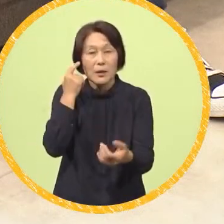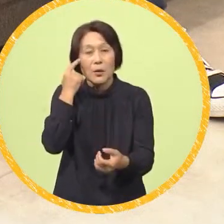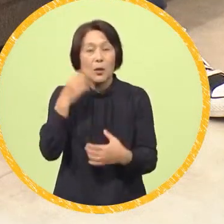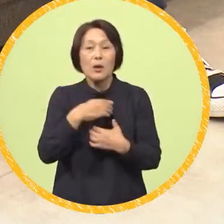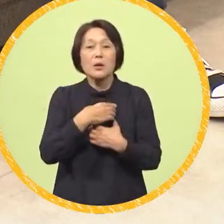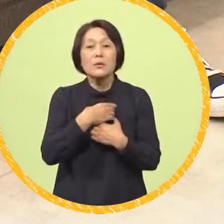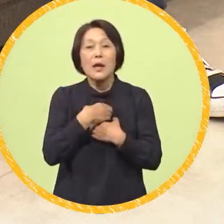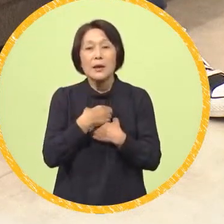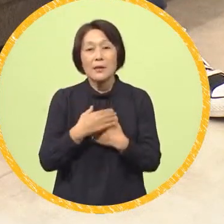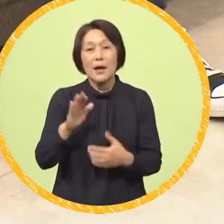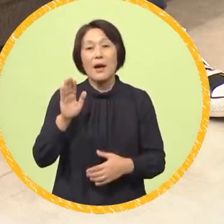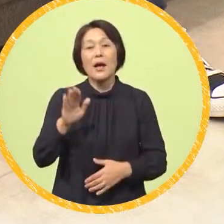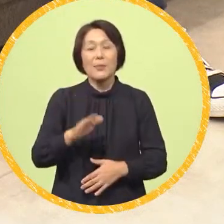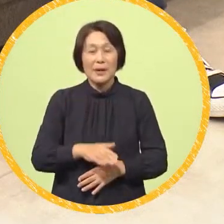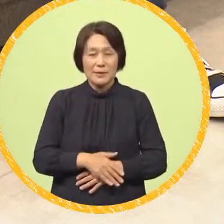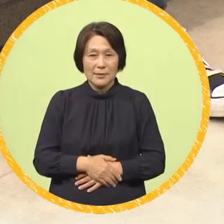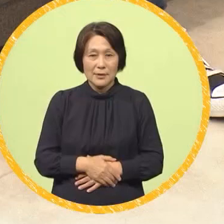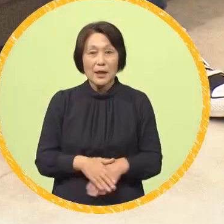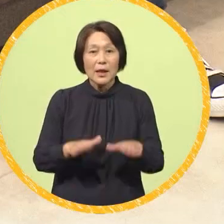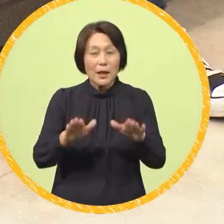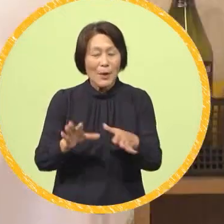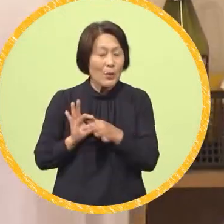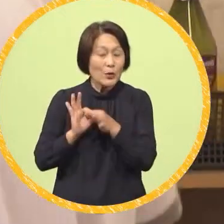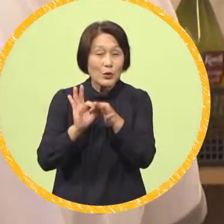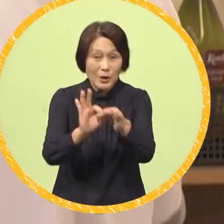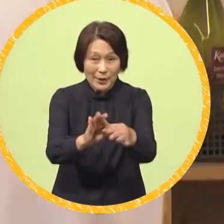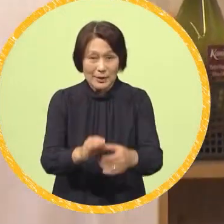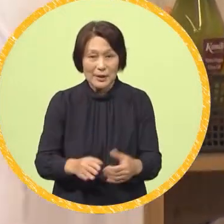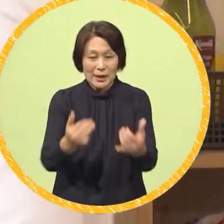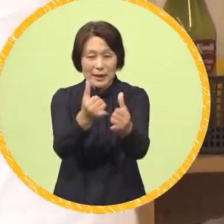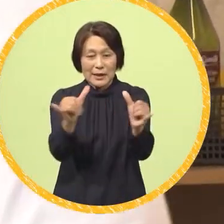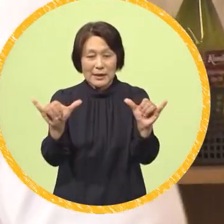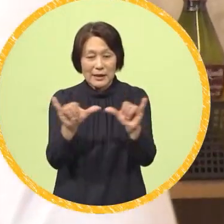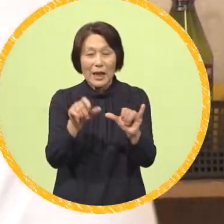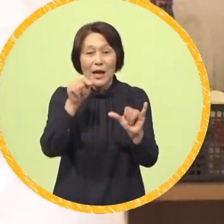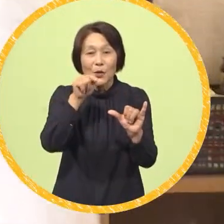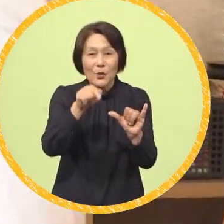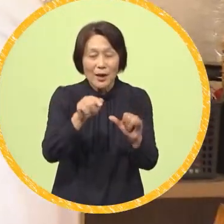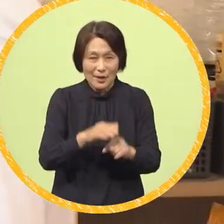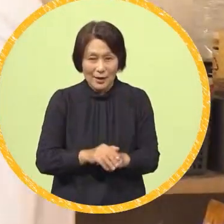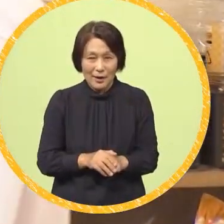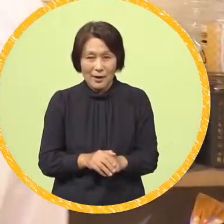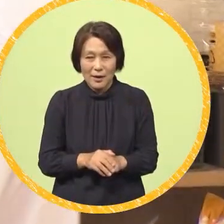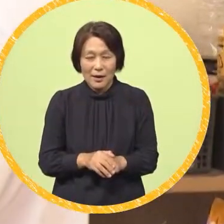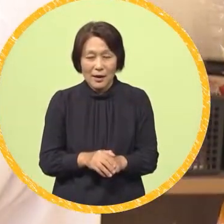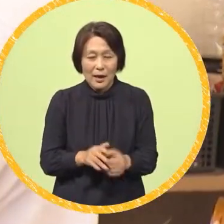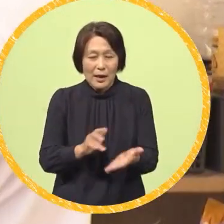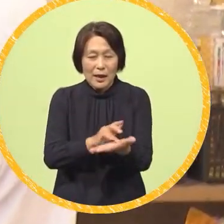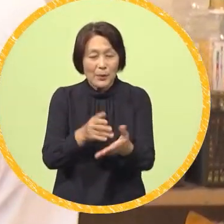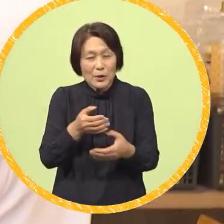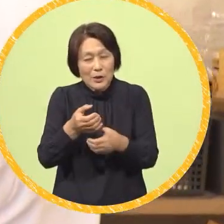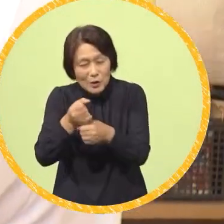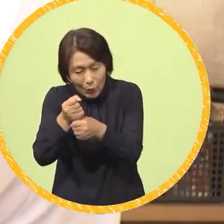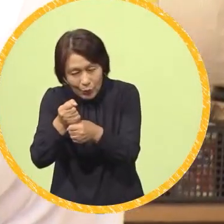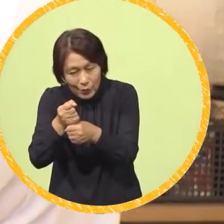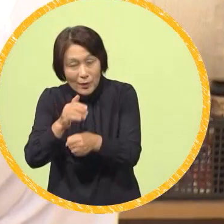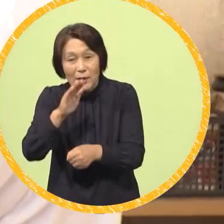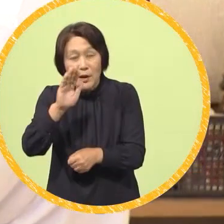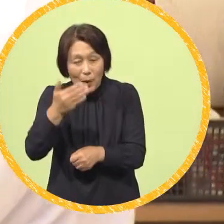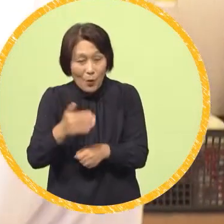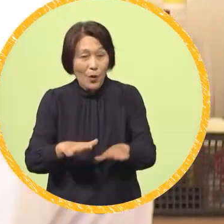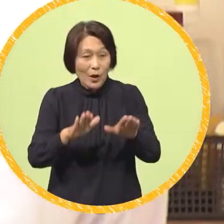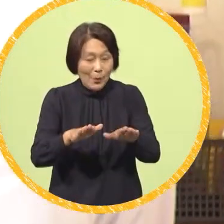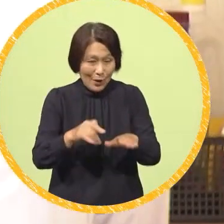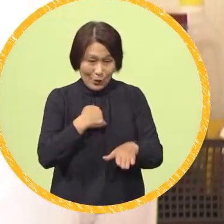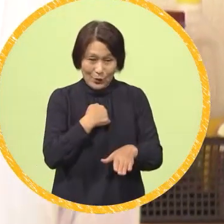不安はすごくあります。今もあります、 社会の中でちょっとこう薬物依存でも、まあ、今の自分を